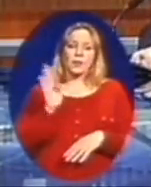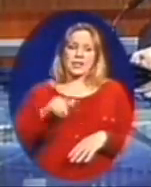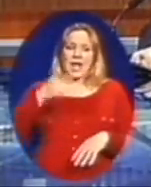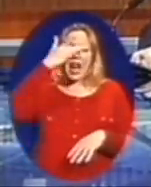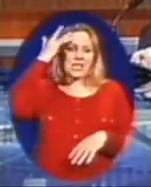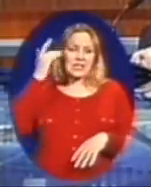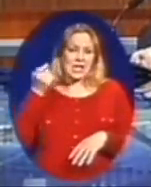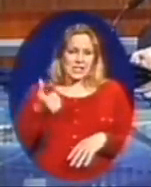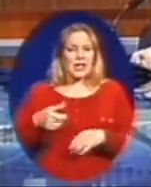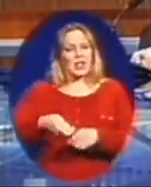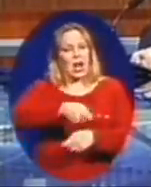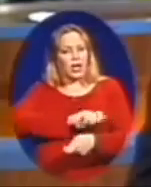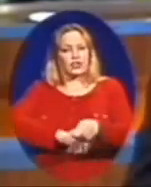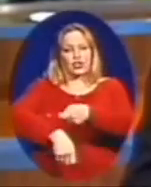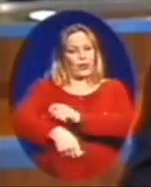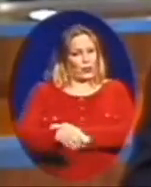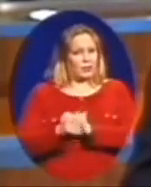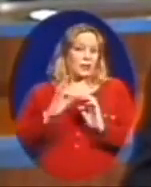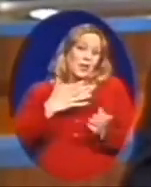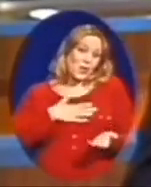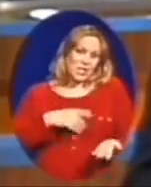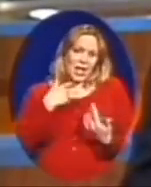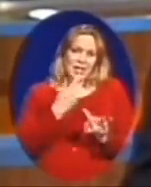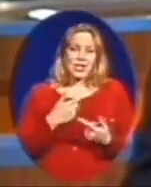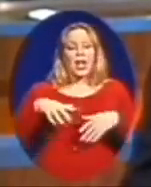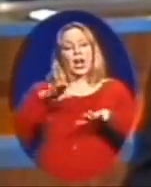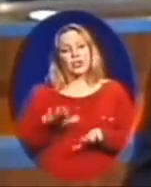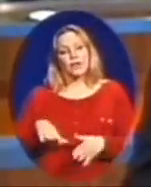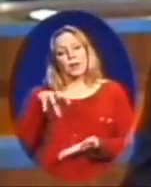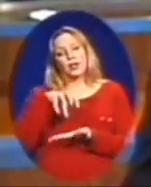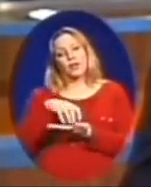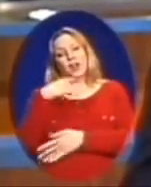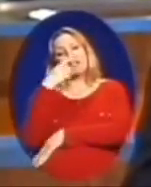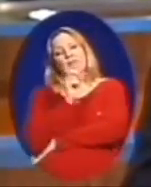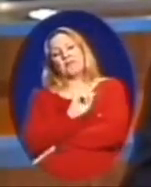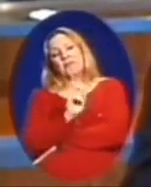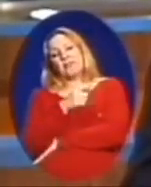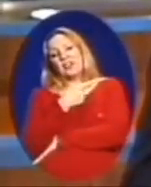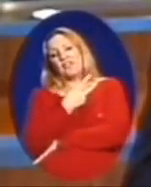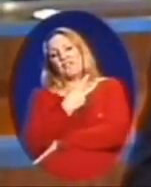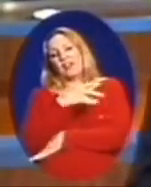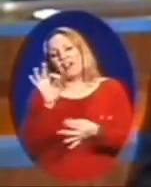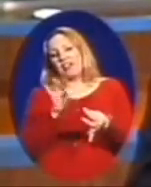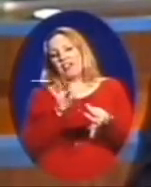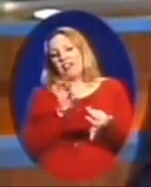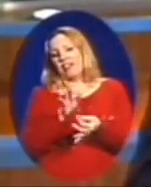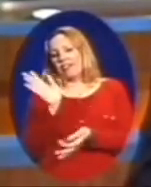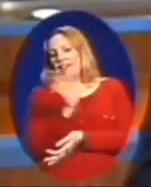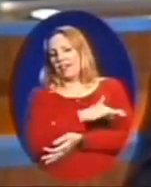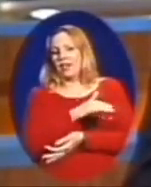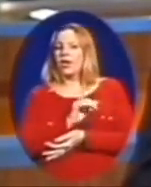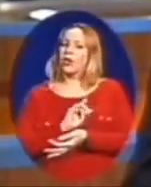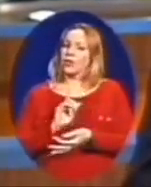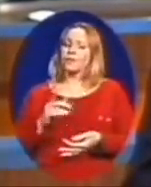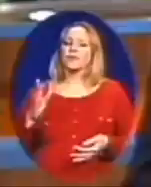קצת, להפשיל שרבולים אם תרצה. זאת אומרת, לשבת ולשכתוב ולהגיד מי זה הפייגלין הזה ומה, הוא לא יגרד אותי. הוא